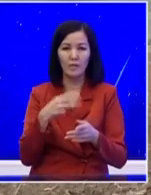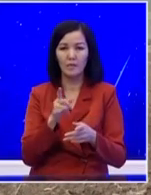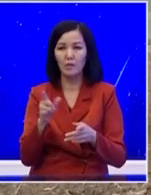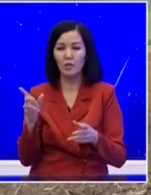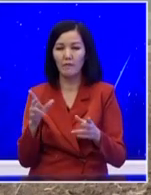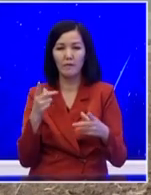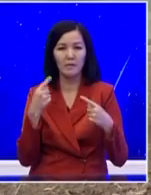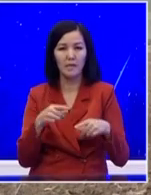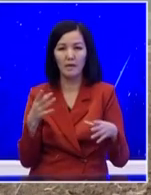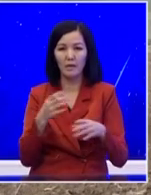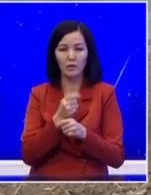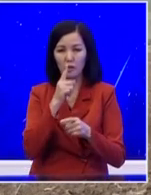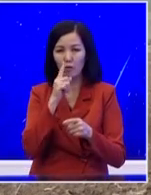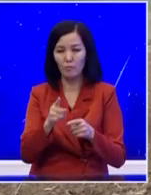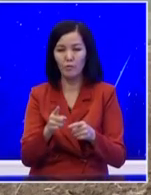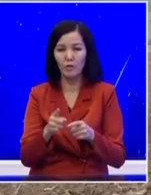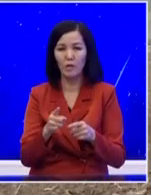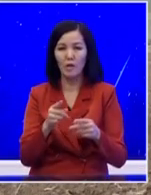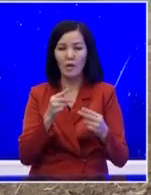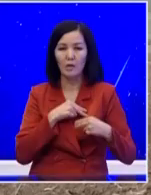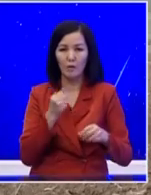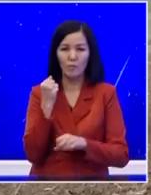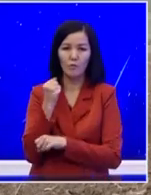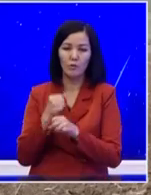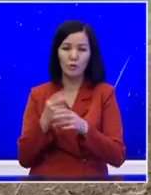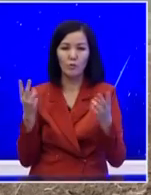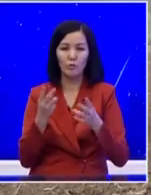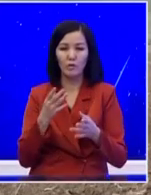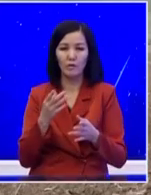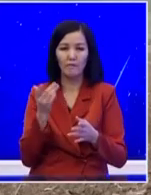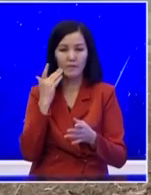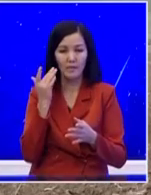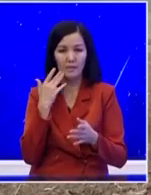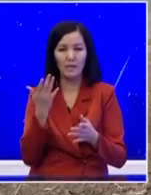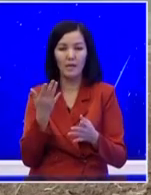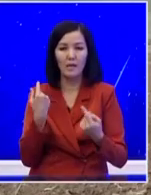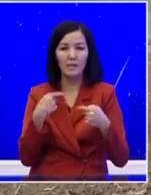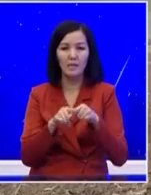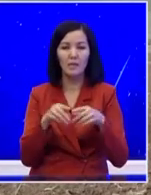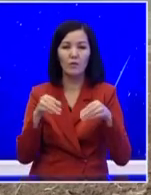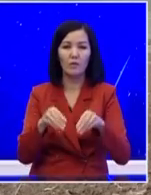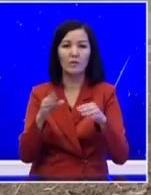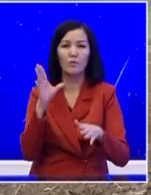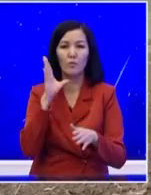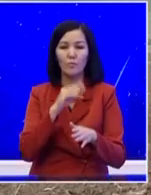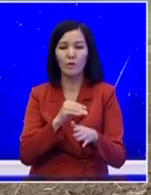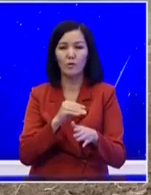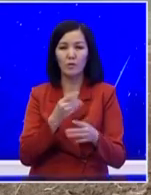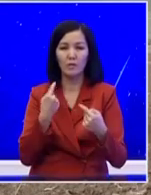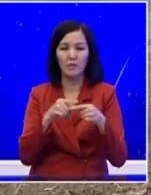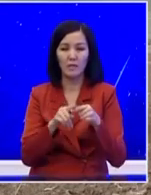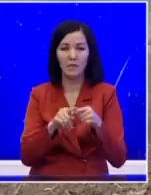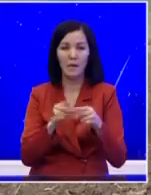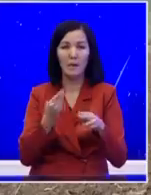сокращали и не будем. На селе рабочие руки нужны всегда, а тем более специалисты, знающие технологию сева, умеющие обращаться с техникой.